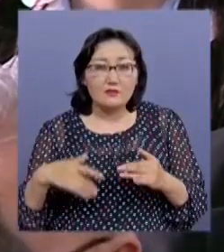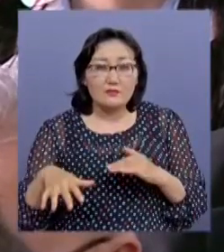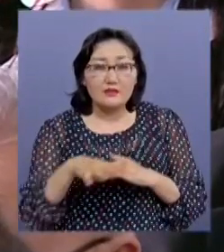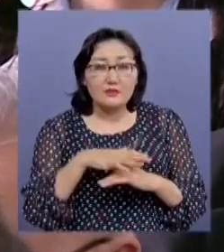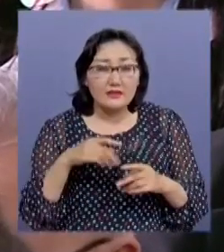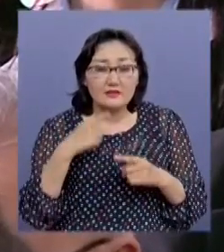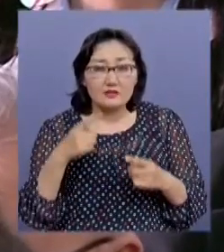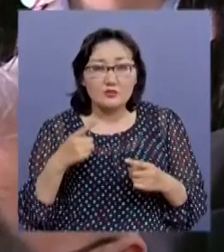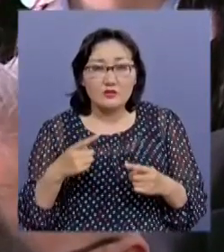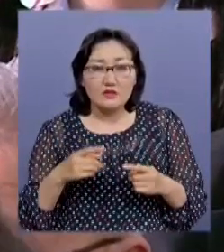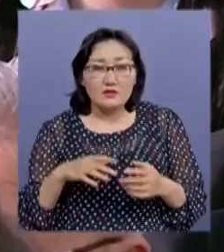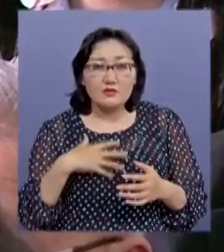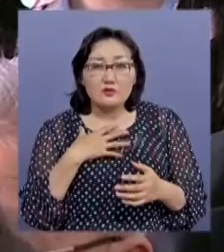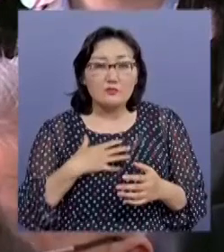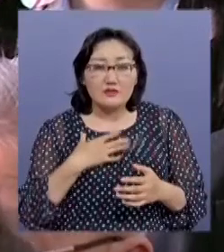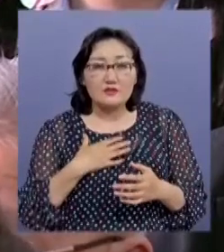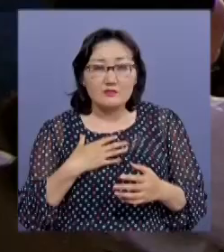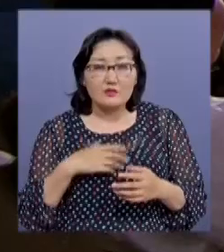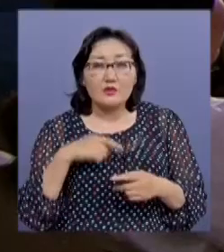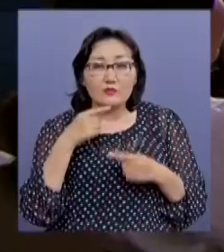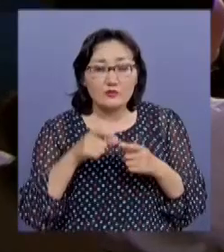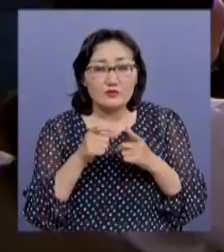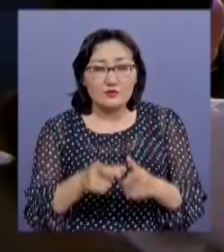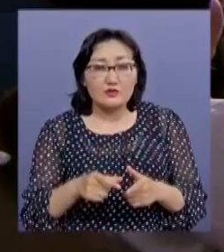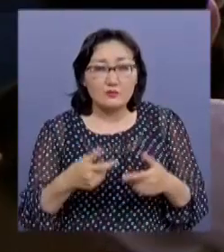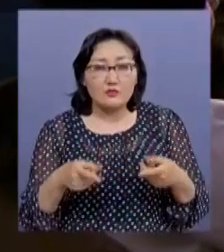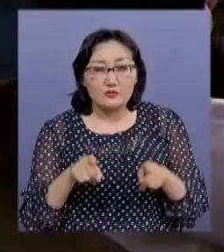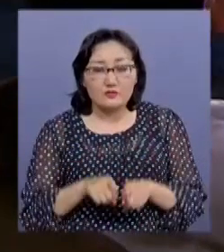айтатын негізгі өсиетім осы.